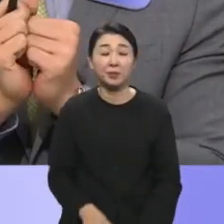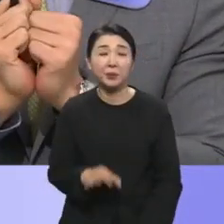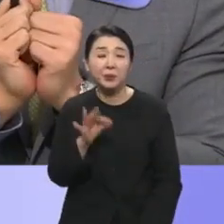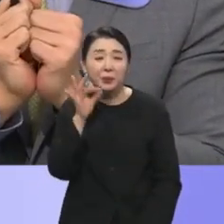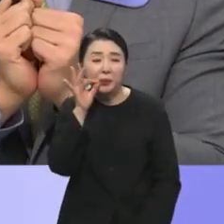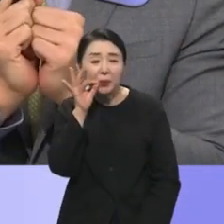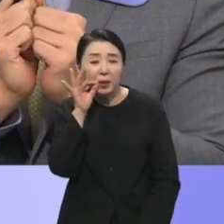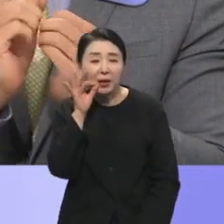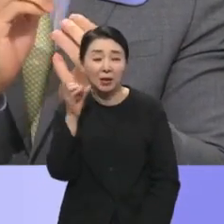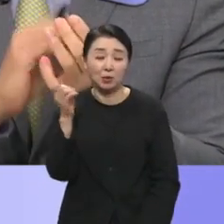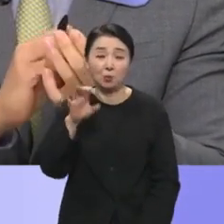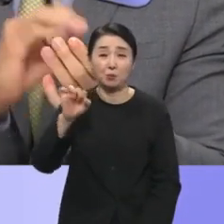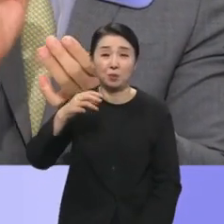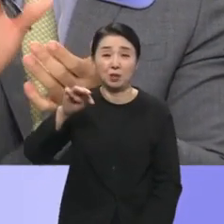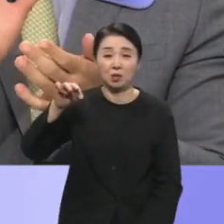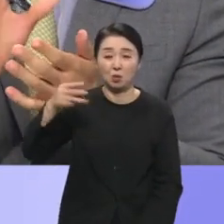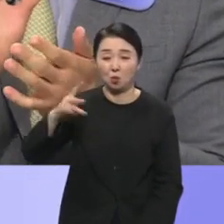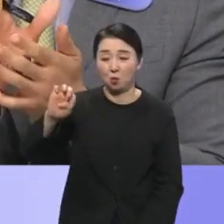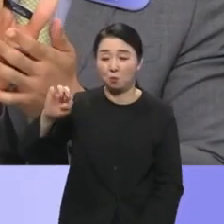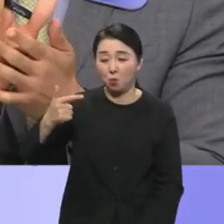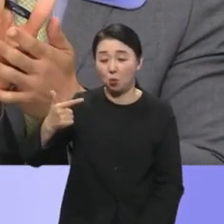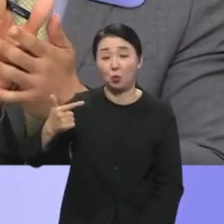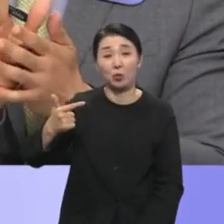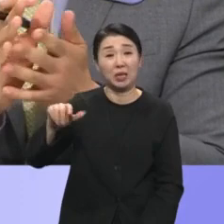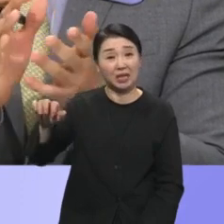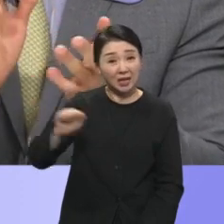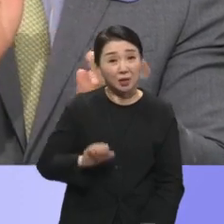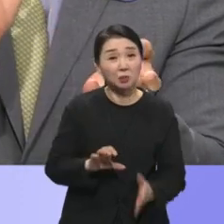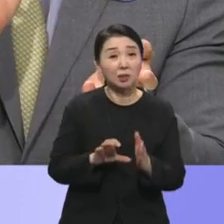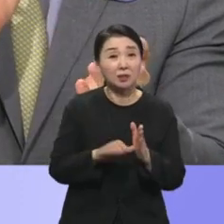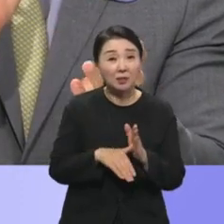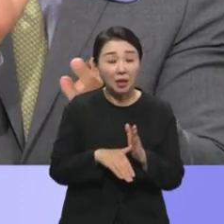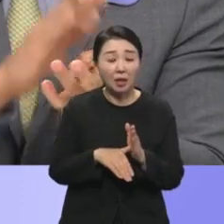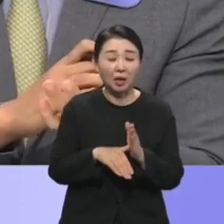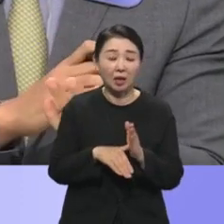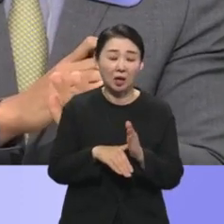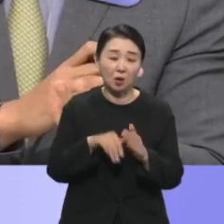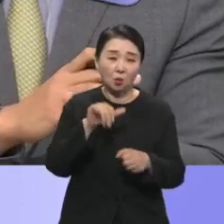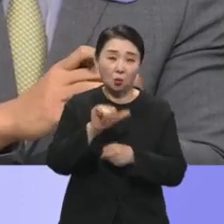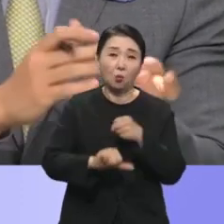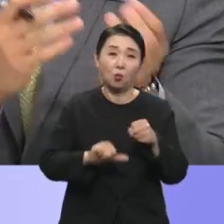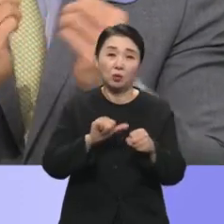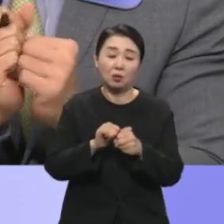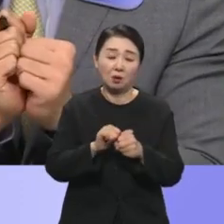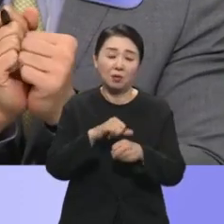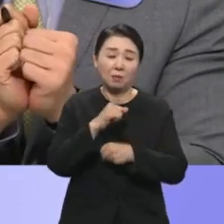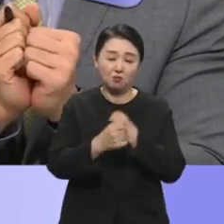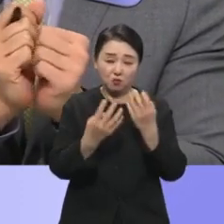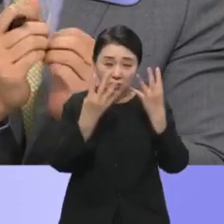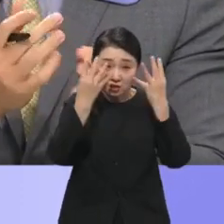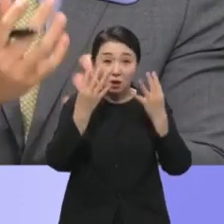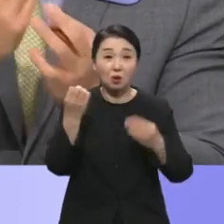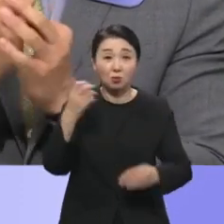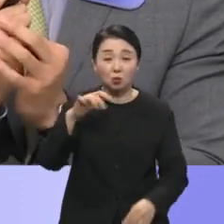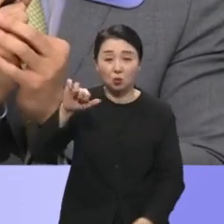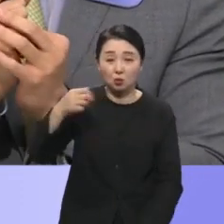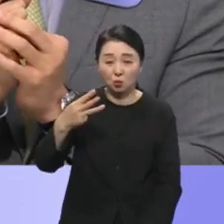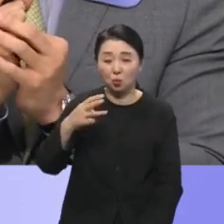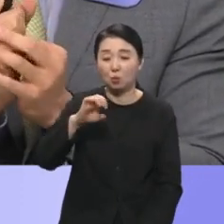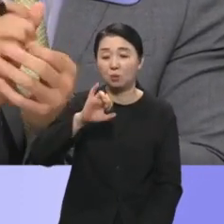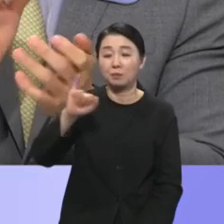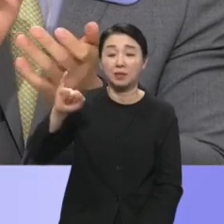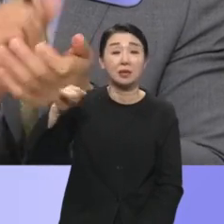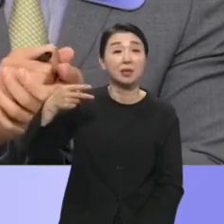들여왔을 경우 이런 경우 에는 무기 또는 5년 이상의 징역형 그리고 만약에 이제 졸피뎀이 이런 프로포폴 이런 것들을 이제 들여왔을